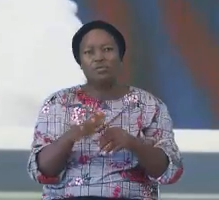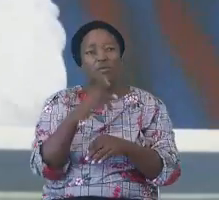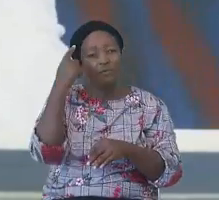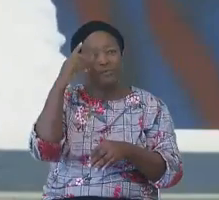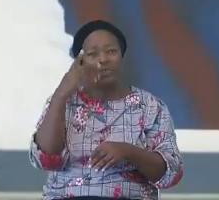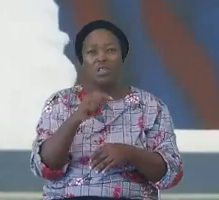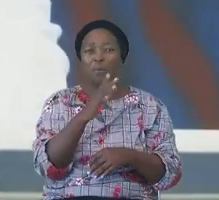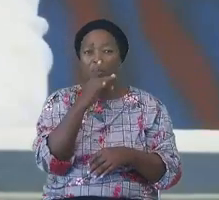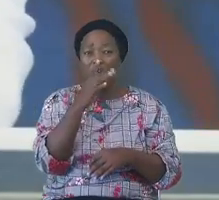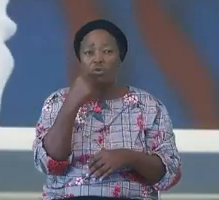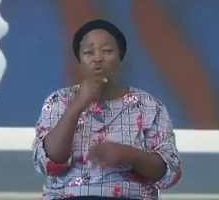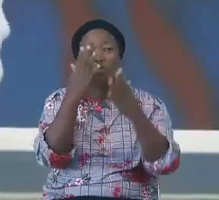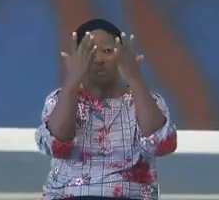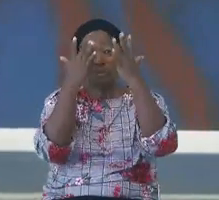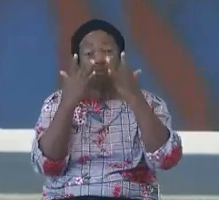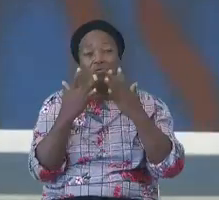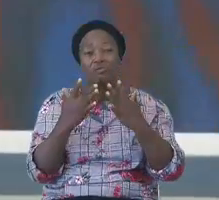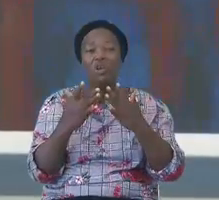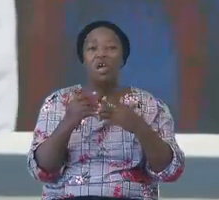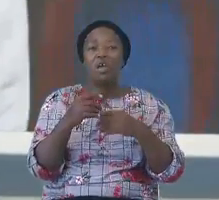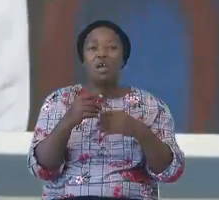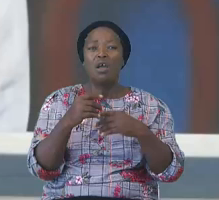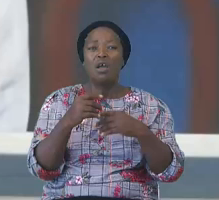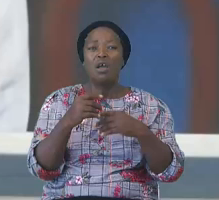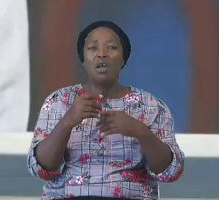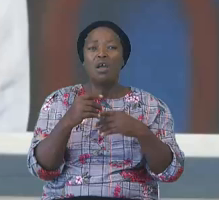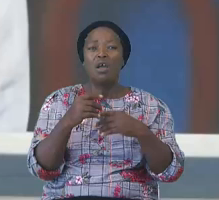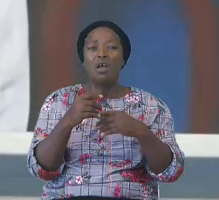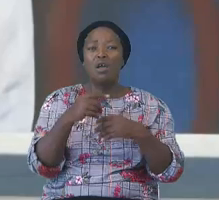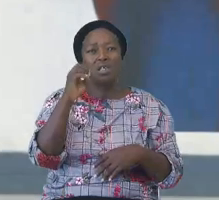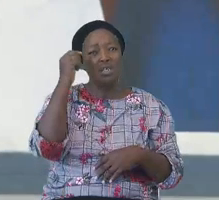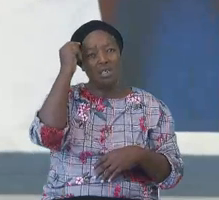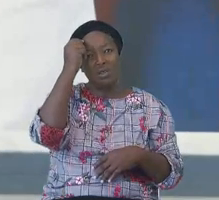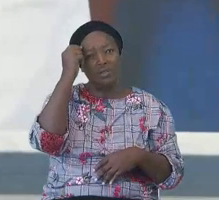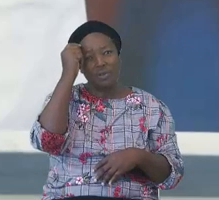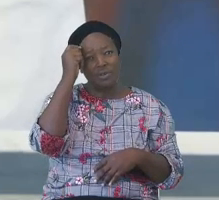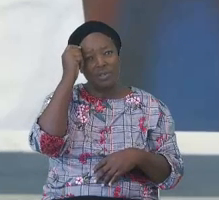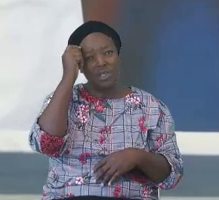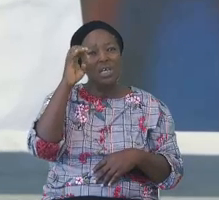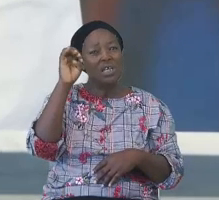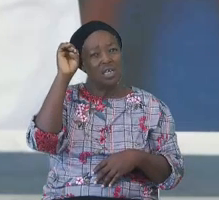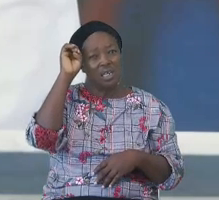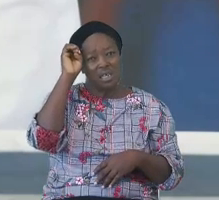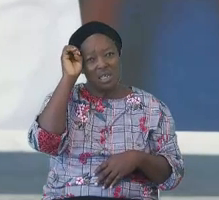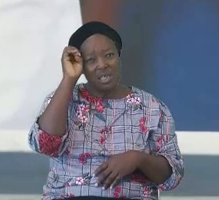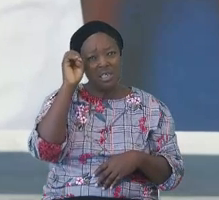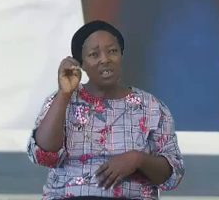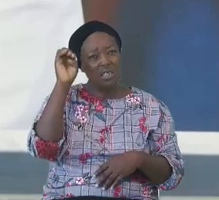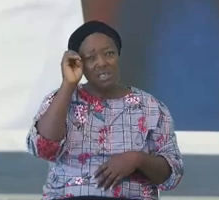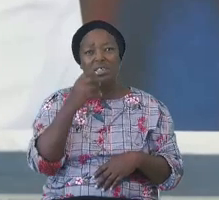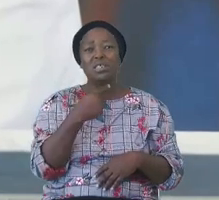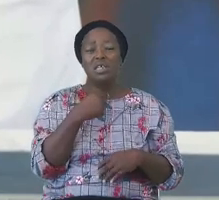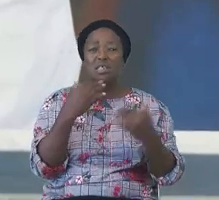l'empathie pour les attristés, pour les mères qui sont attristées, parce